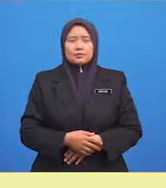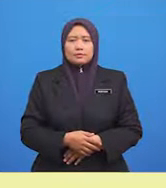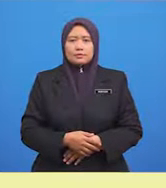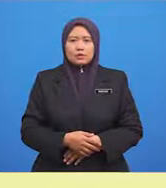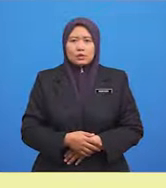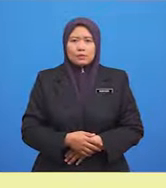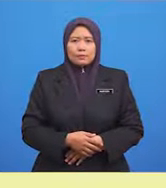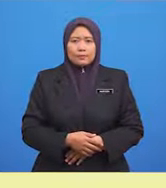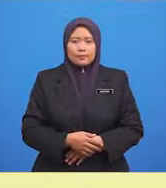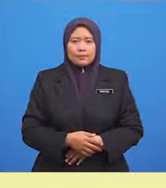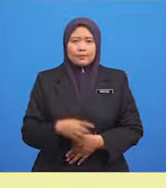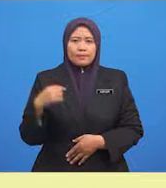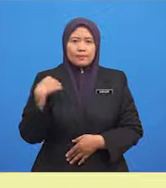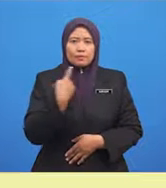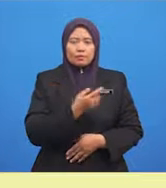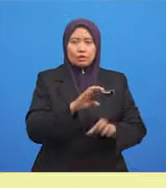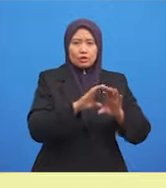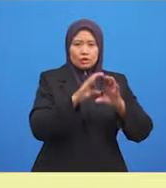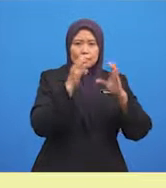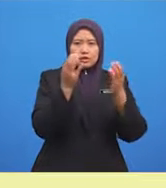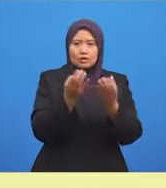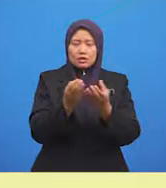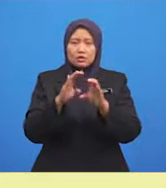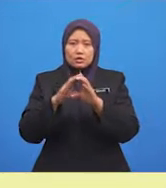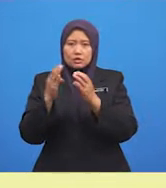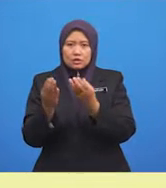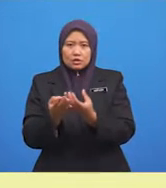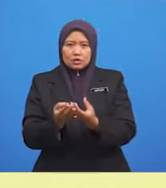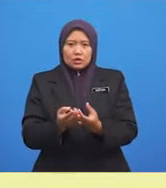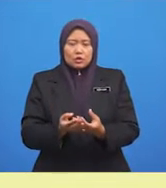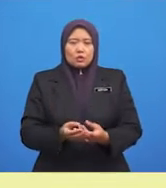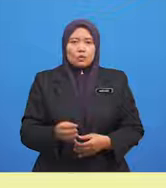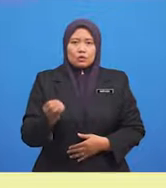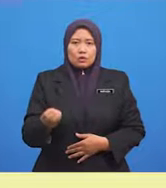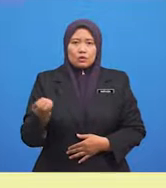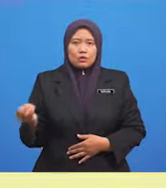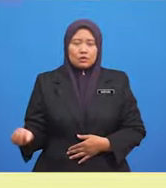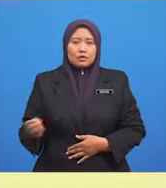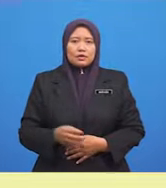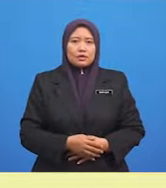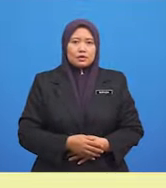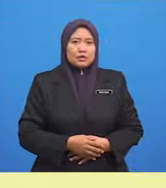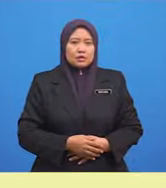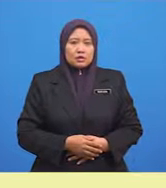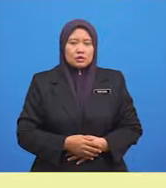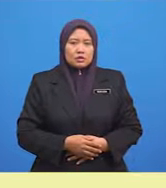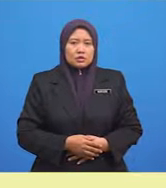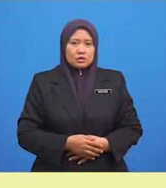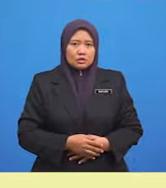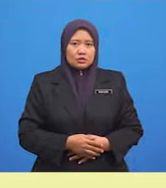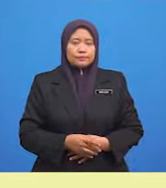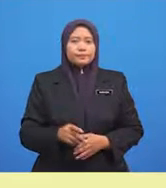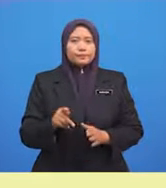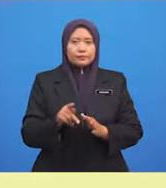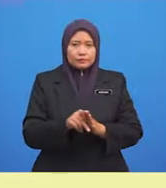kita dapat kelaskan objek tersebut kepada kenderaan di darat yang terdiri dari